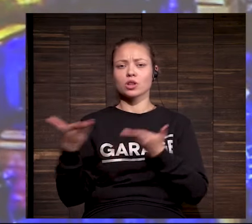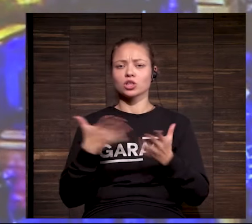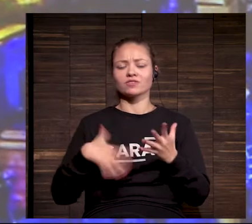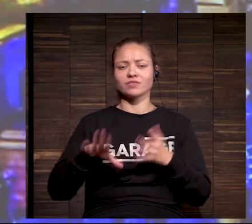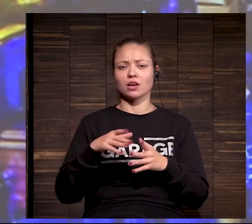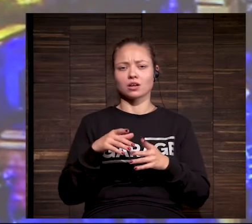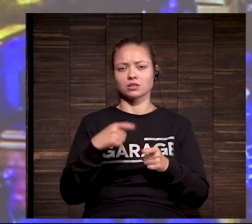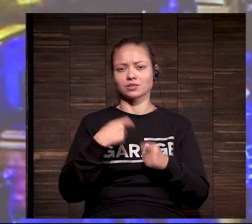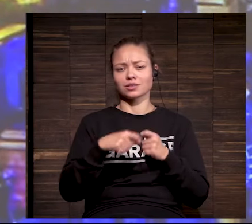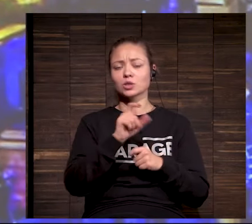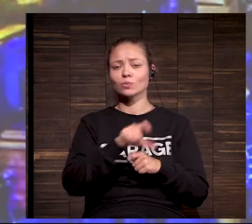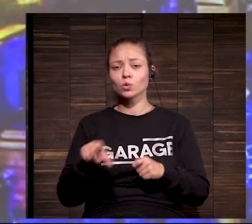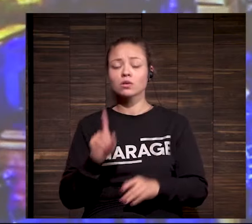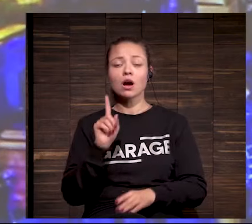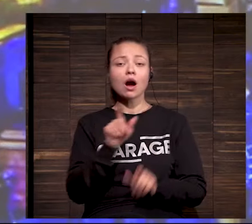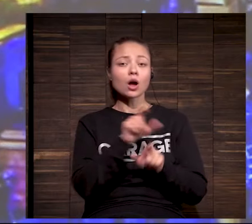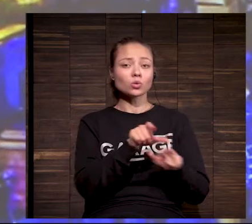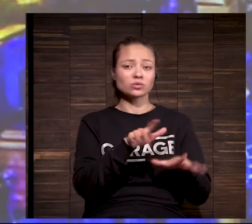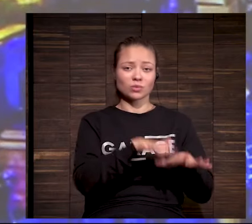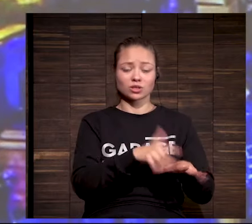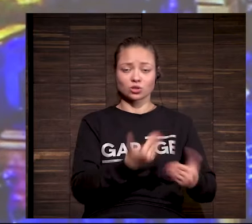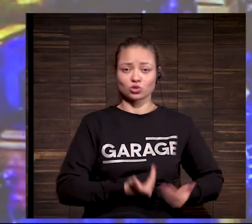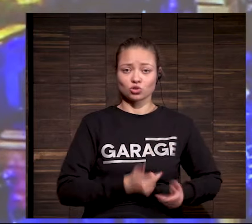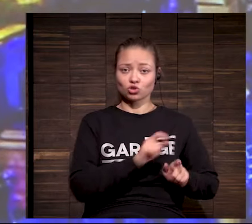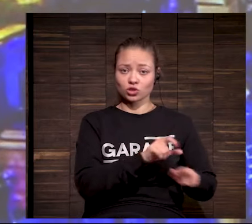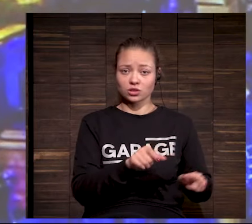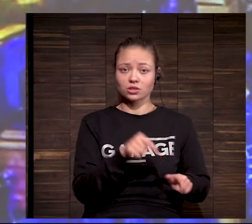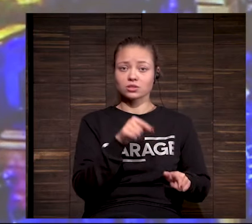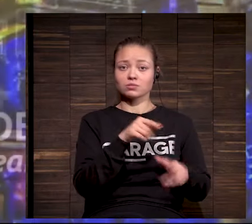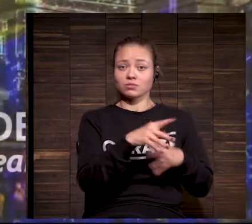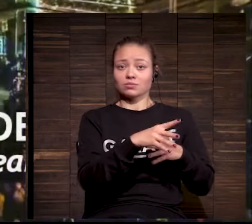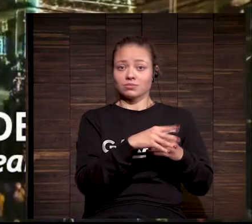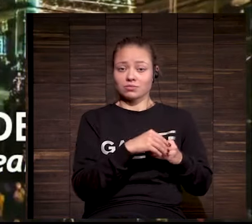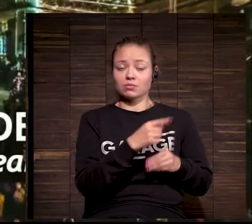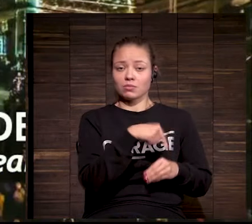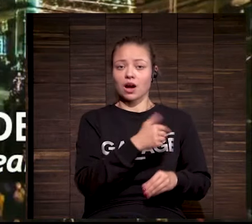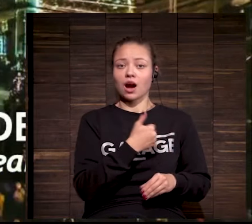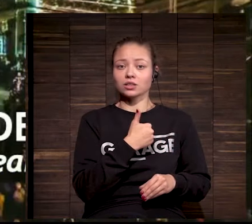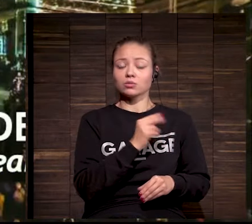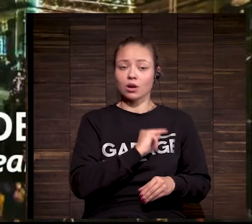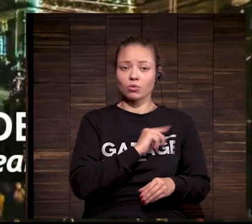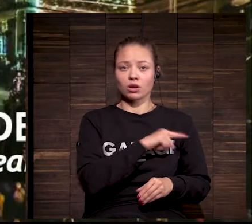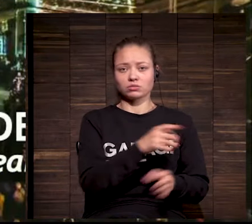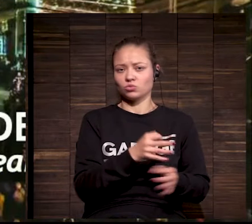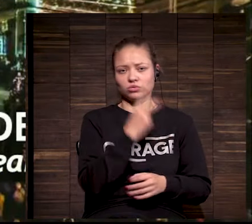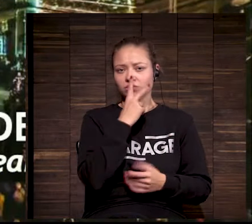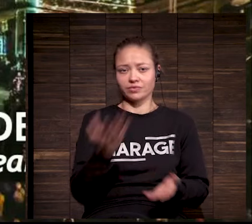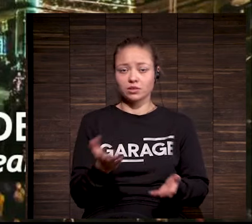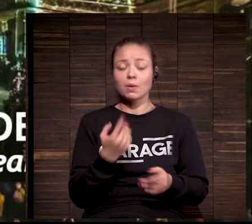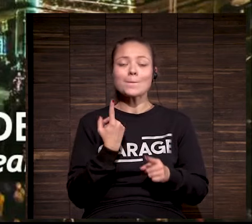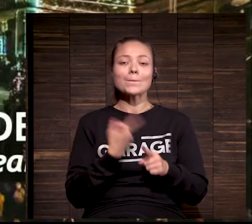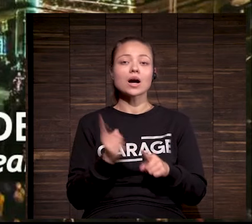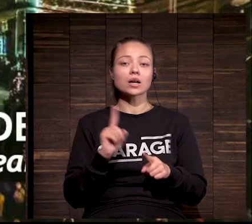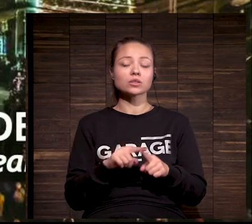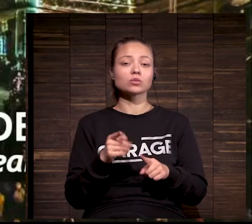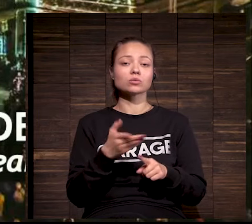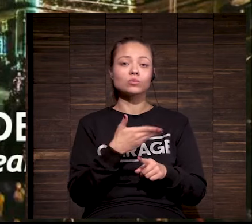спонсоров а люди местные жители с которым мы хотим работать в итоге ничего не видят поэтому мы